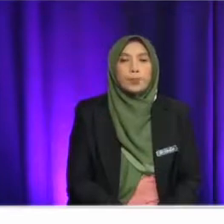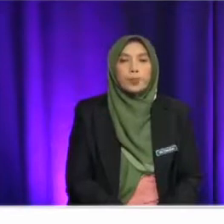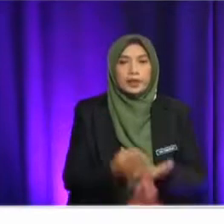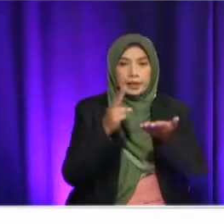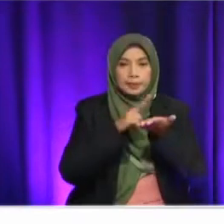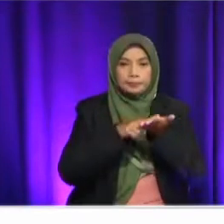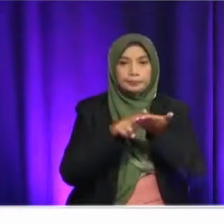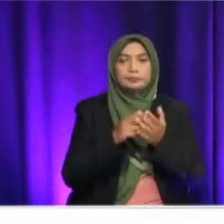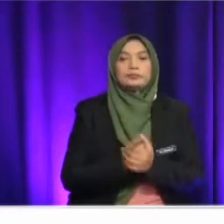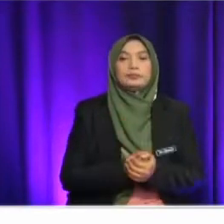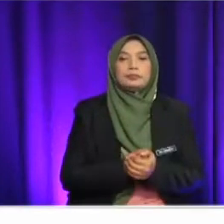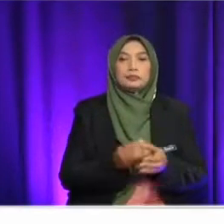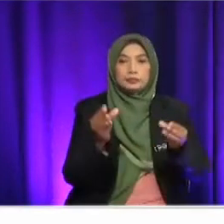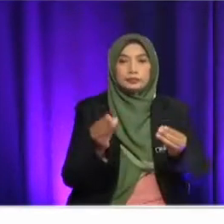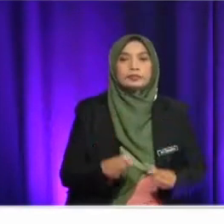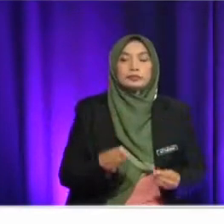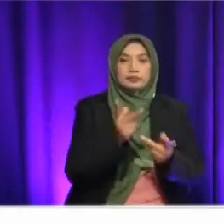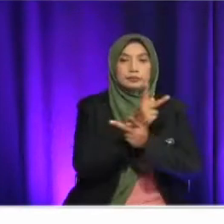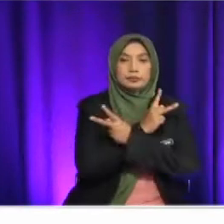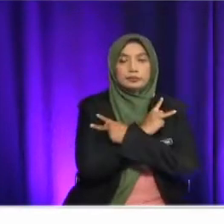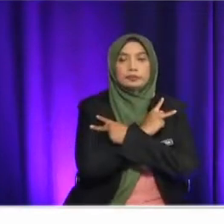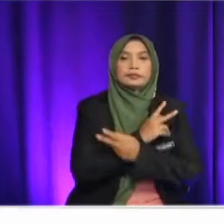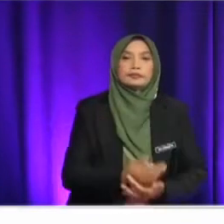bacakan? Terima kasih Puniten. Silakan.